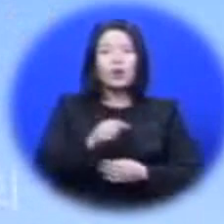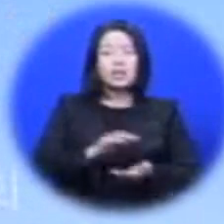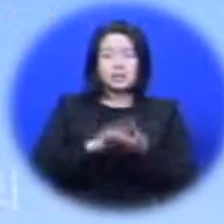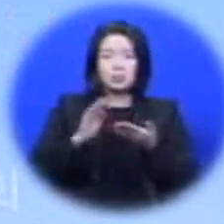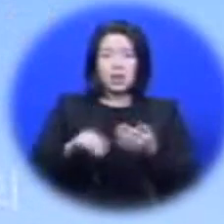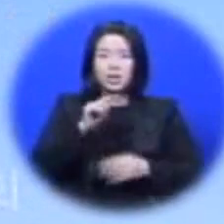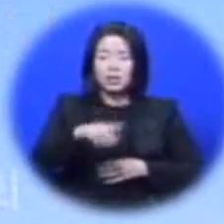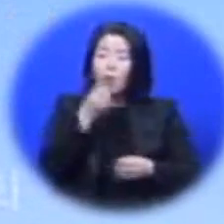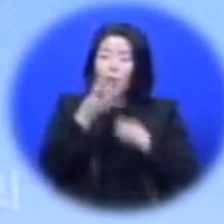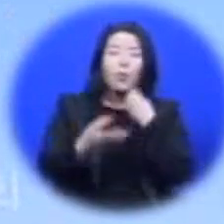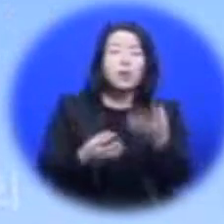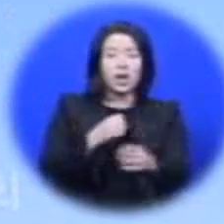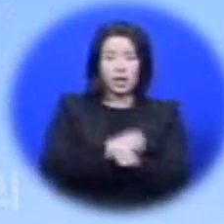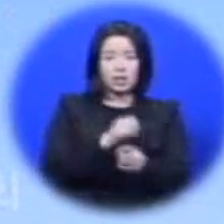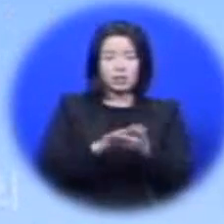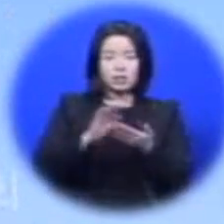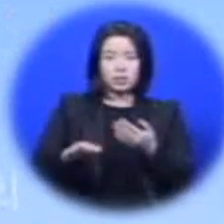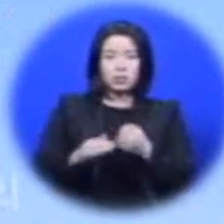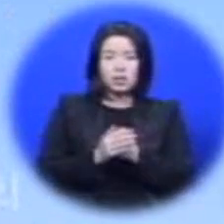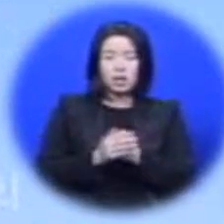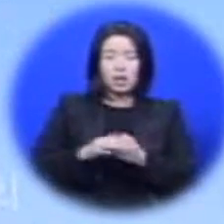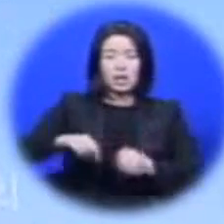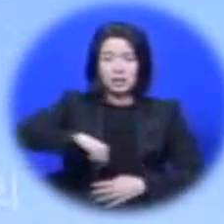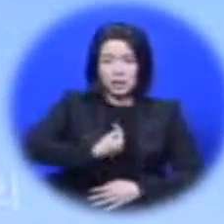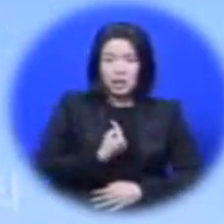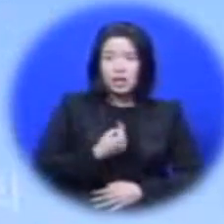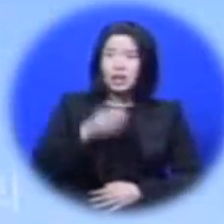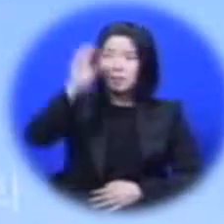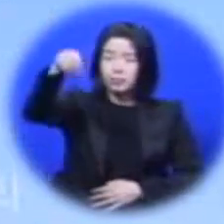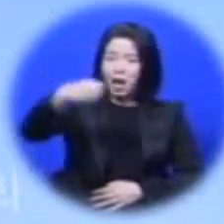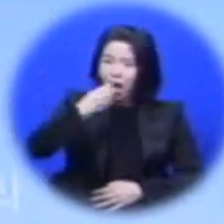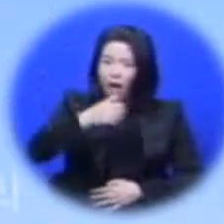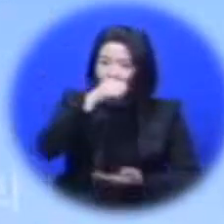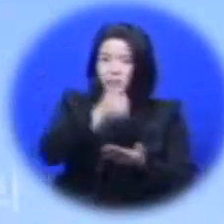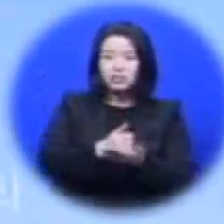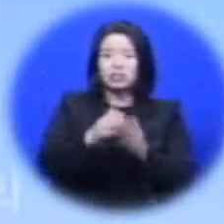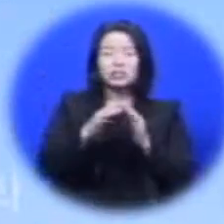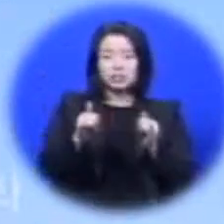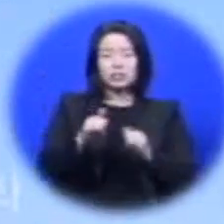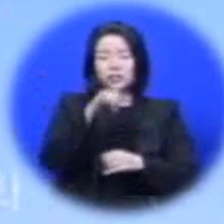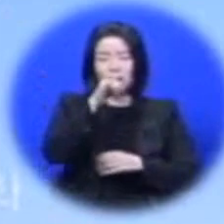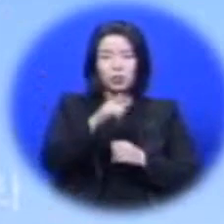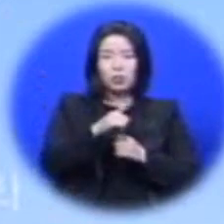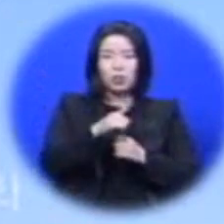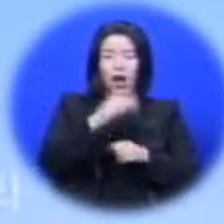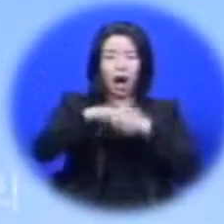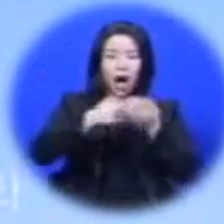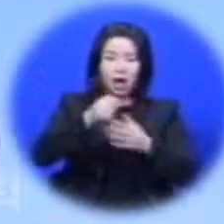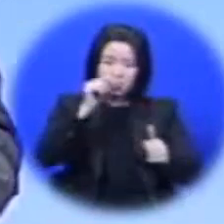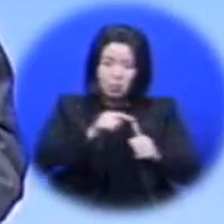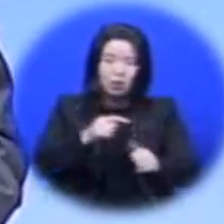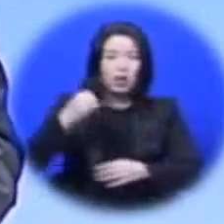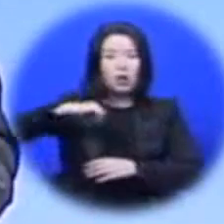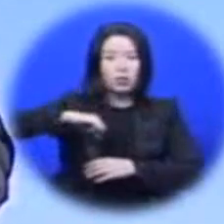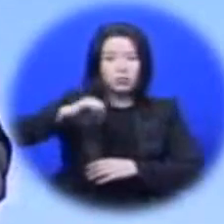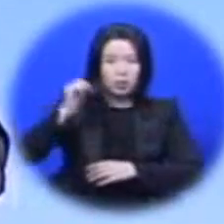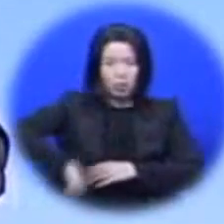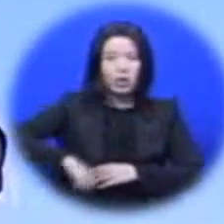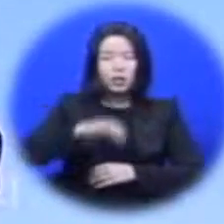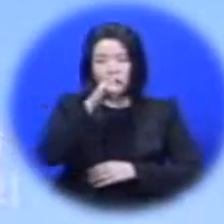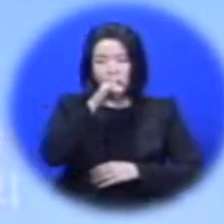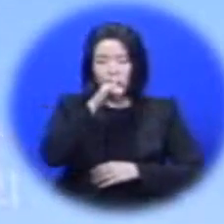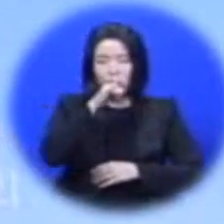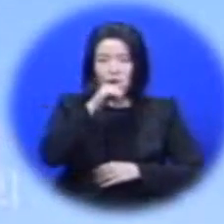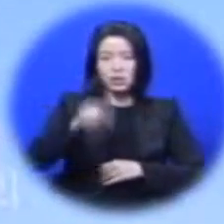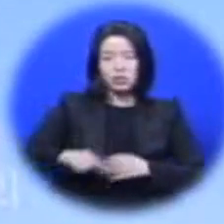그건 고백하는 겁니다. 자기가 선악과를 따먹고 죄를 지었다고 하나님 명령을 어겼다. 아담은 회개했다는